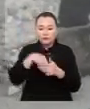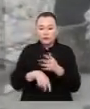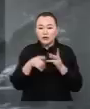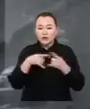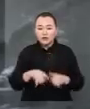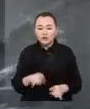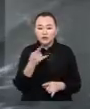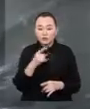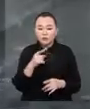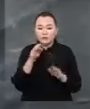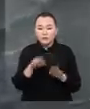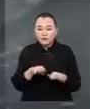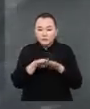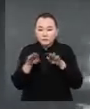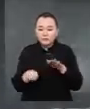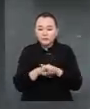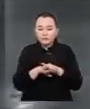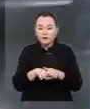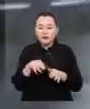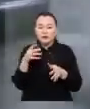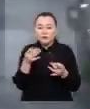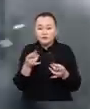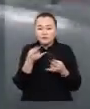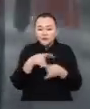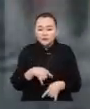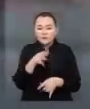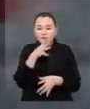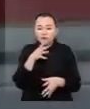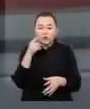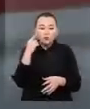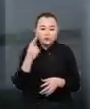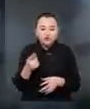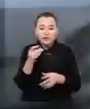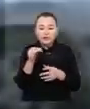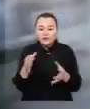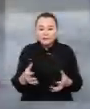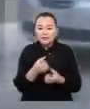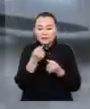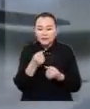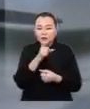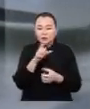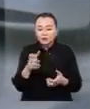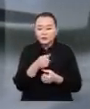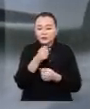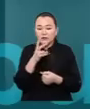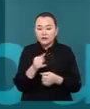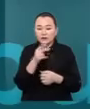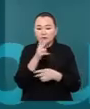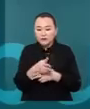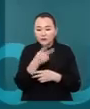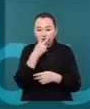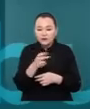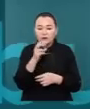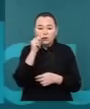родила ребенка прямо под руинами. Новорожденного вовремя услышали и извлекли спасатели. На кадрах видно,